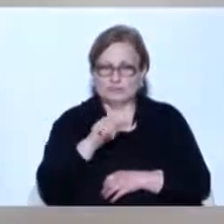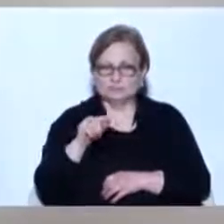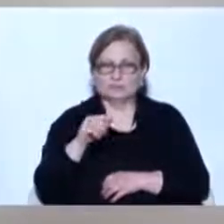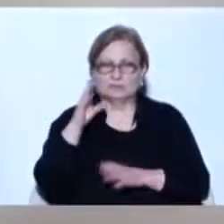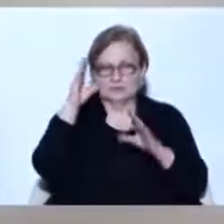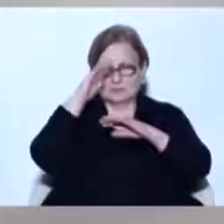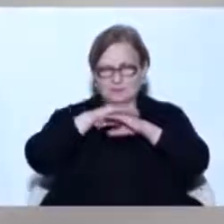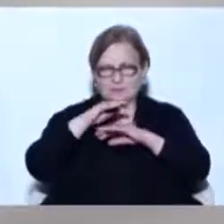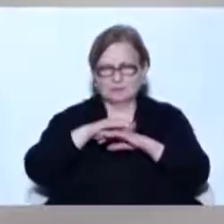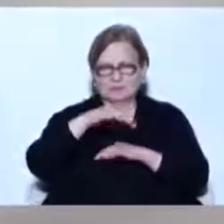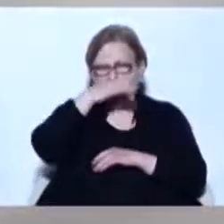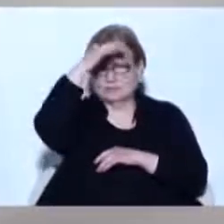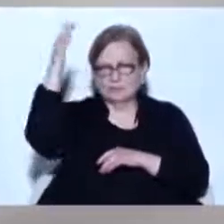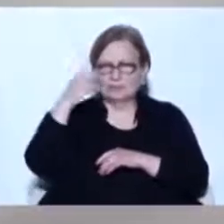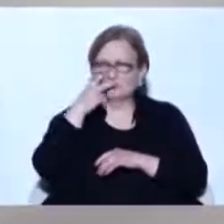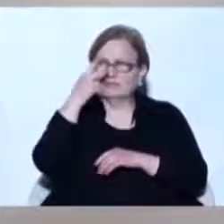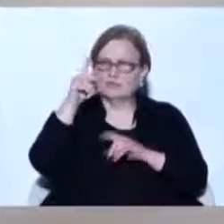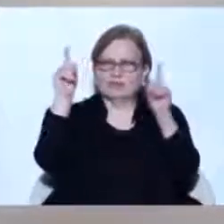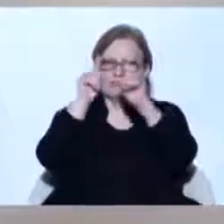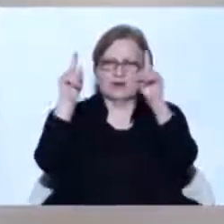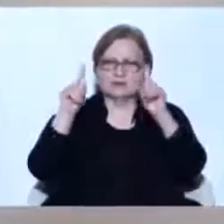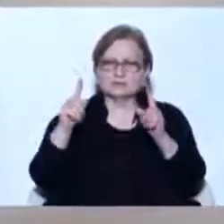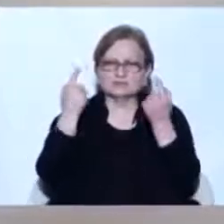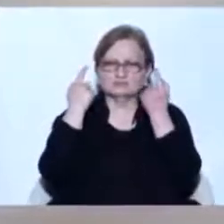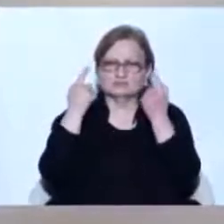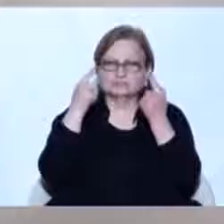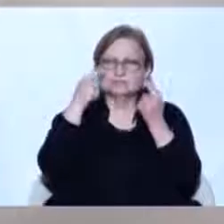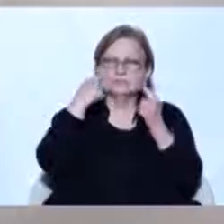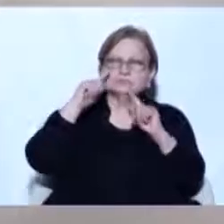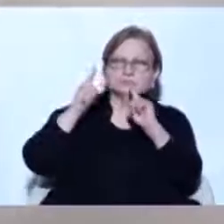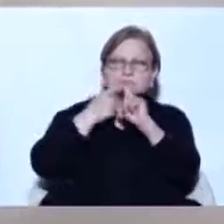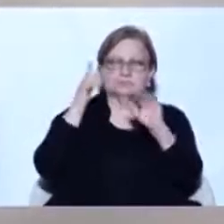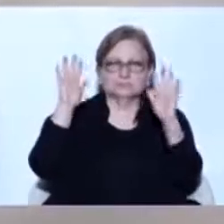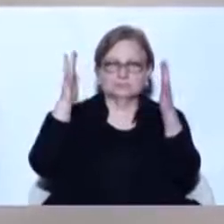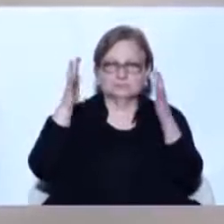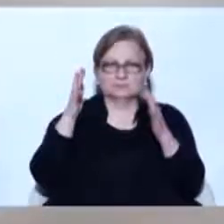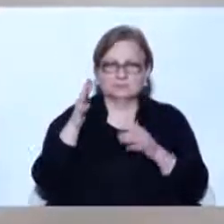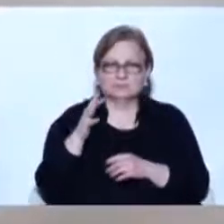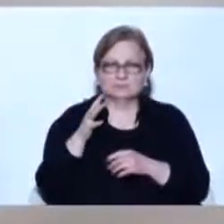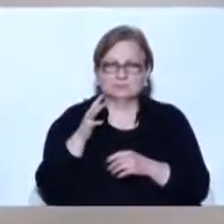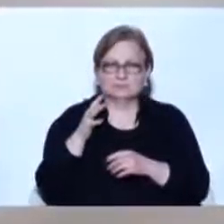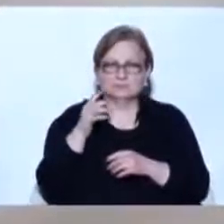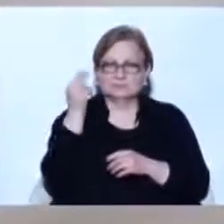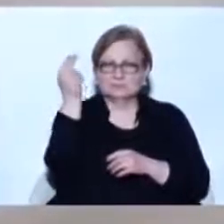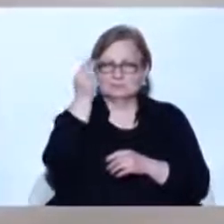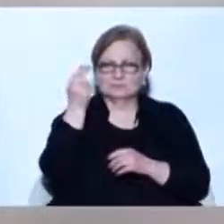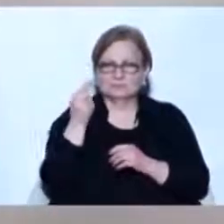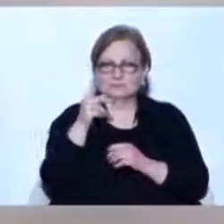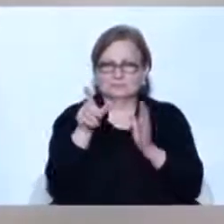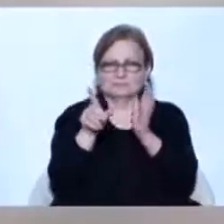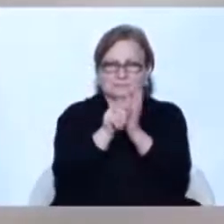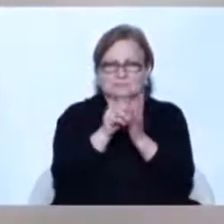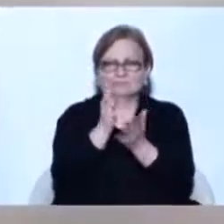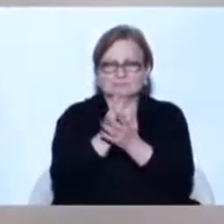ღამით ცაზე დიდი ვარსკვლავი დავინახე. ის კაშკაშებდა და აგერ ნახატიც აქვს